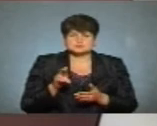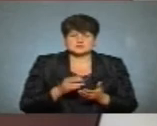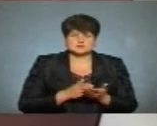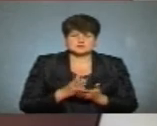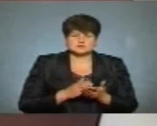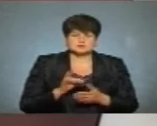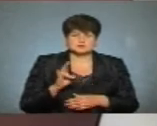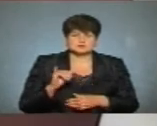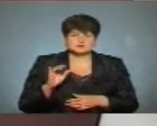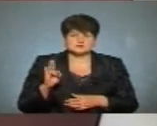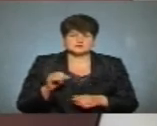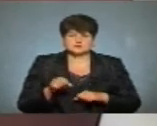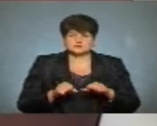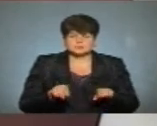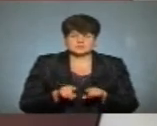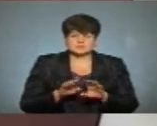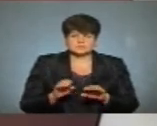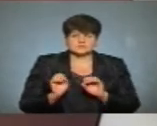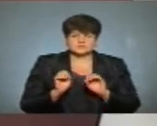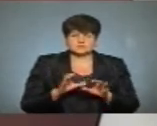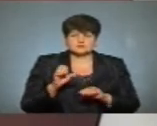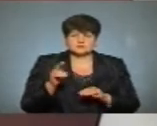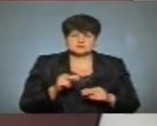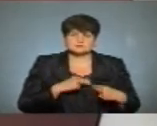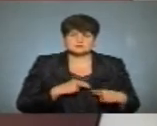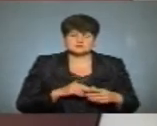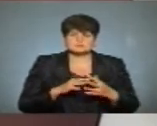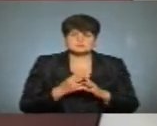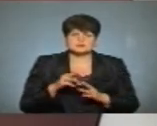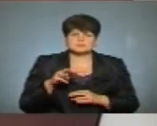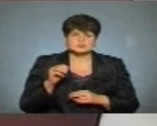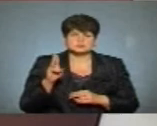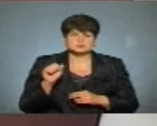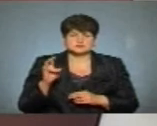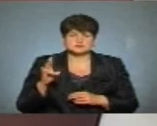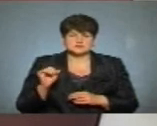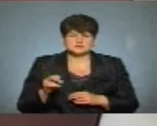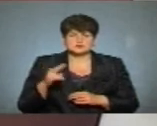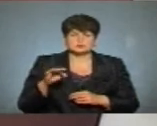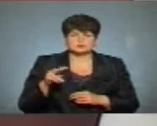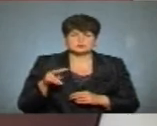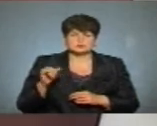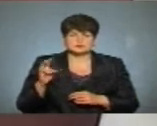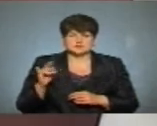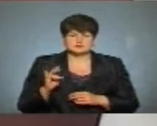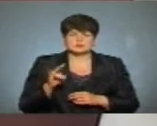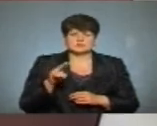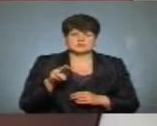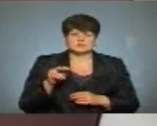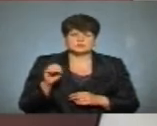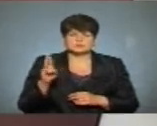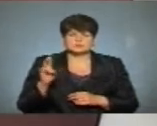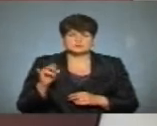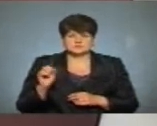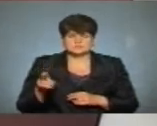Наталія Іваніцька, велосипеди також передадуть соціальним працівникам сіл Вшанець, Долина, Слобідка та Лошнів. І